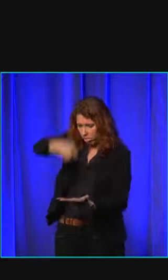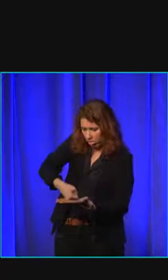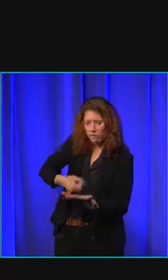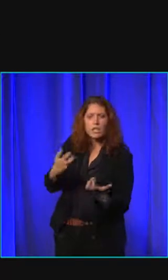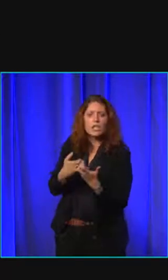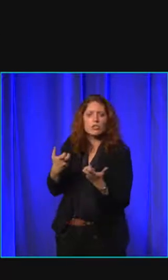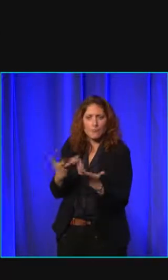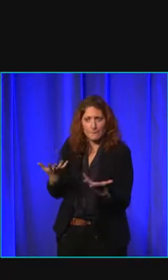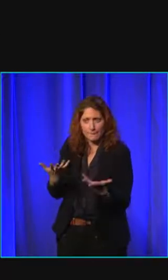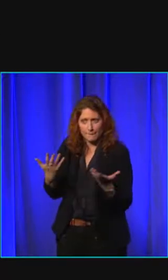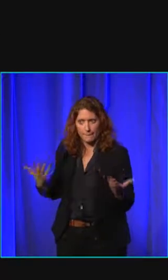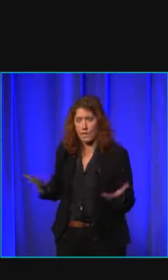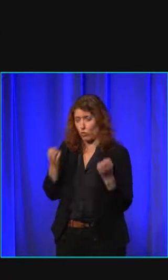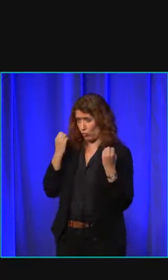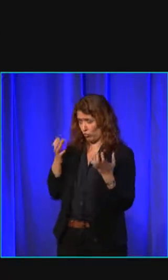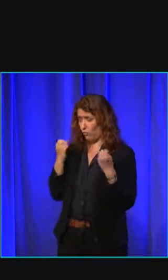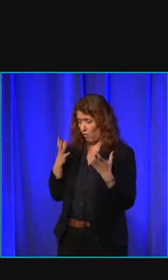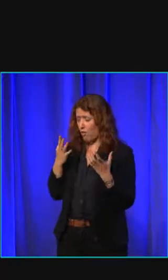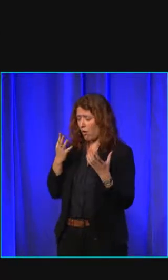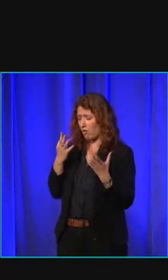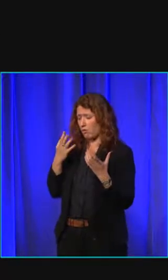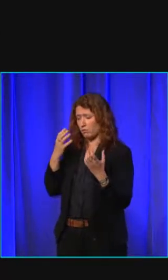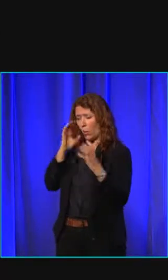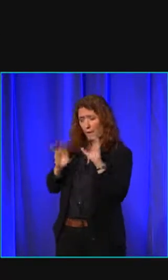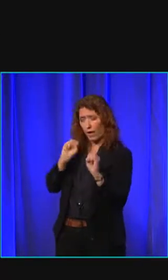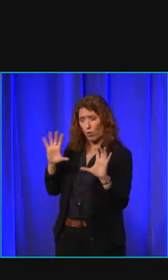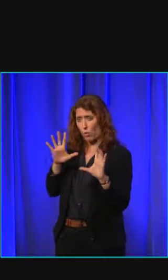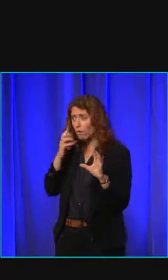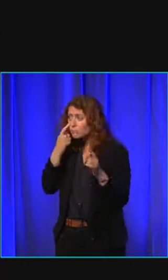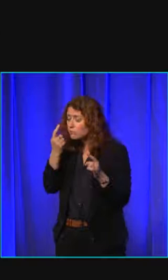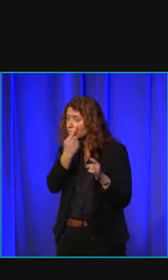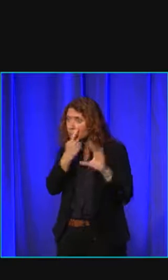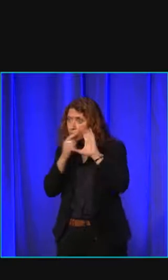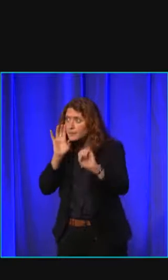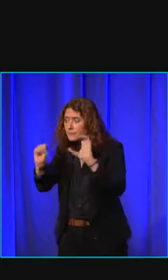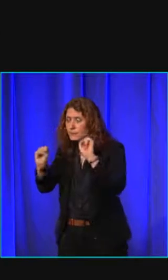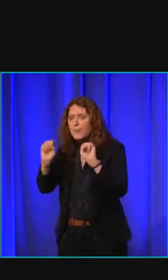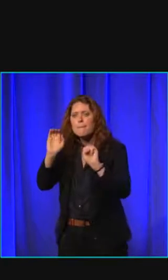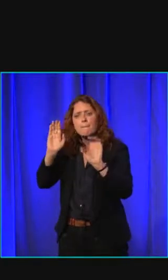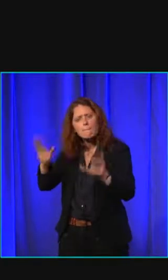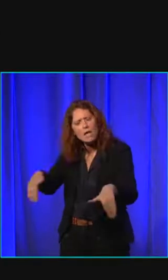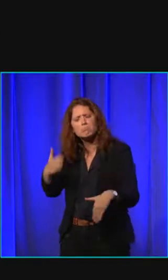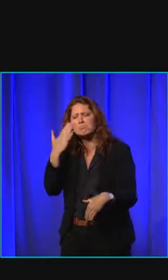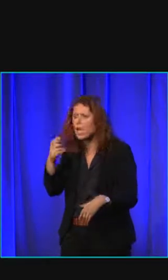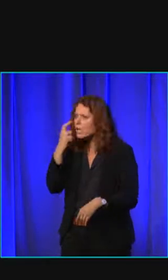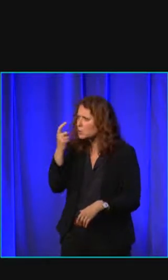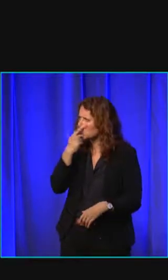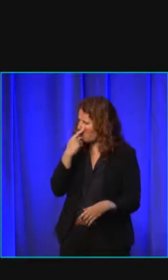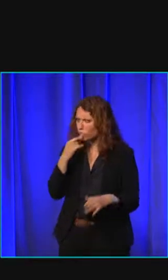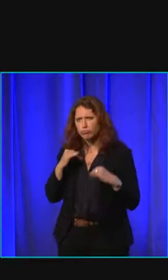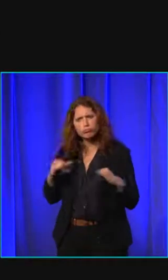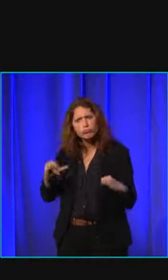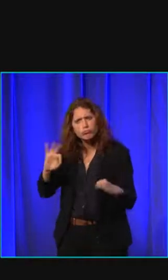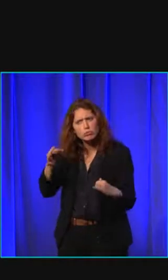repère que l'on prend, c'est souvent les repères visuels. Mais même si le système visuel est très performant, il possède